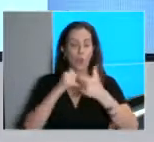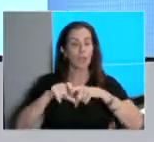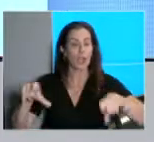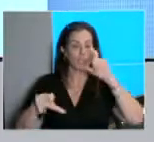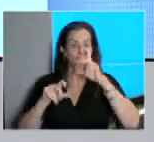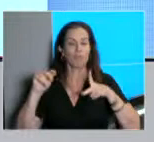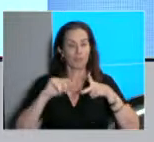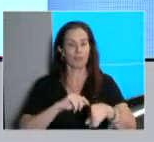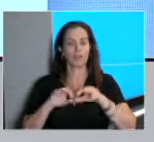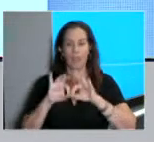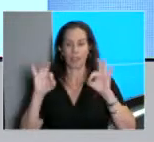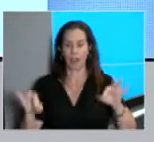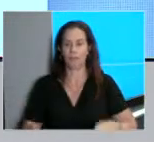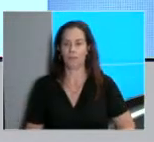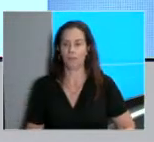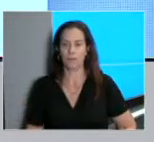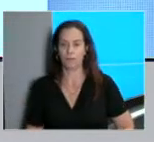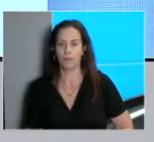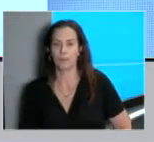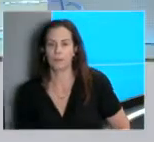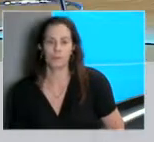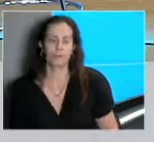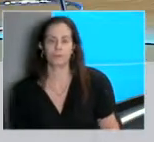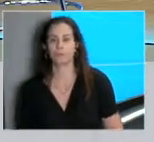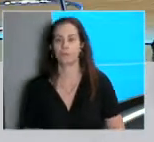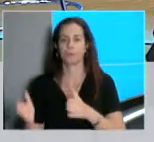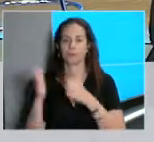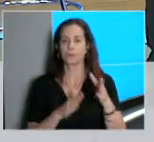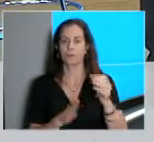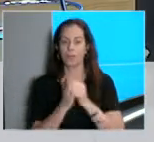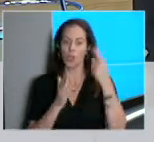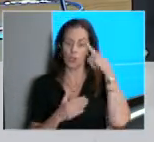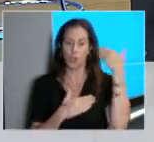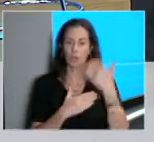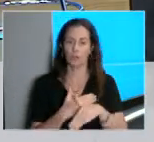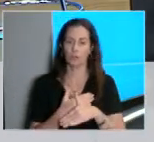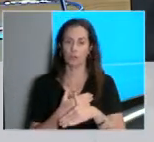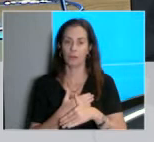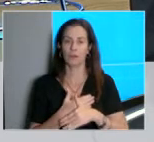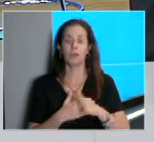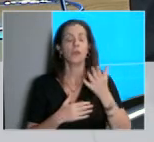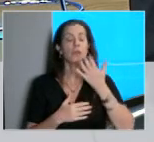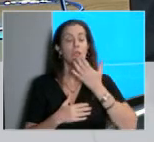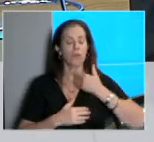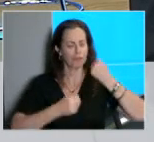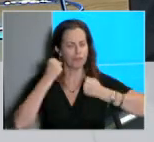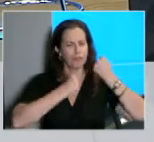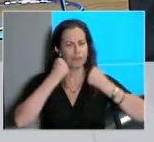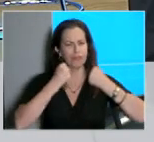בלומפילד המחודש. טוב, עכשיו זה, ידיעות אחרונות. התקיפה שסיכלה פיגוע